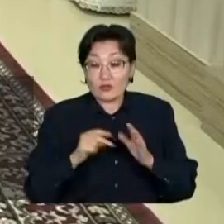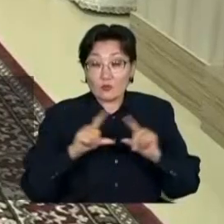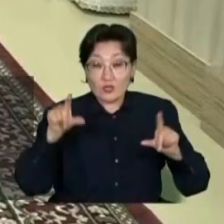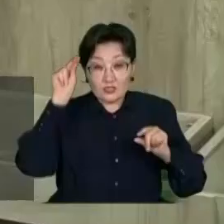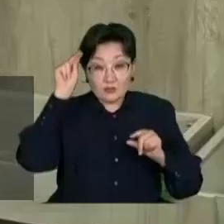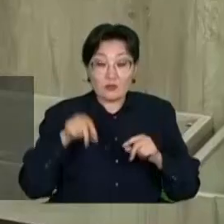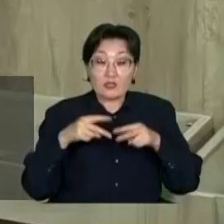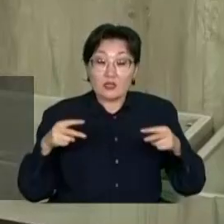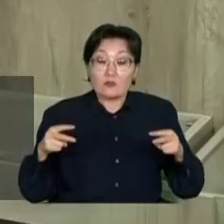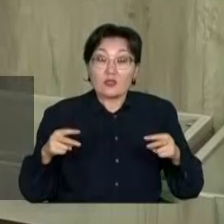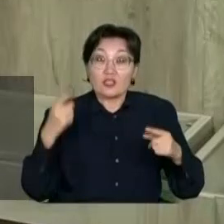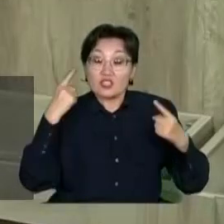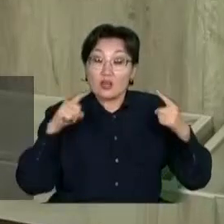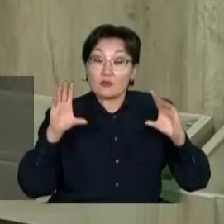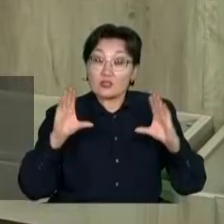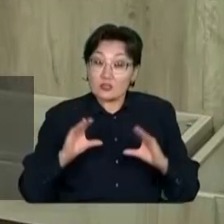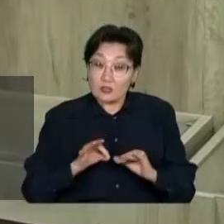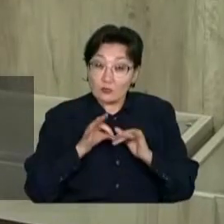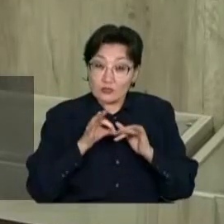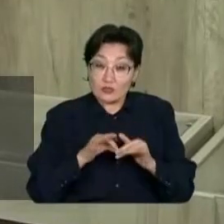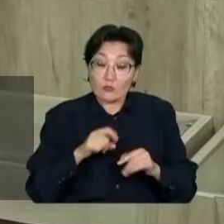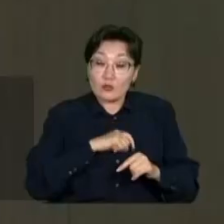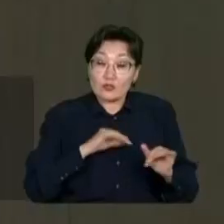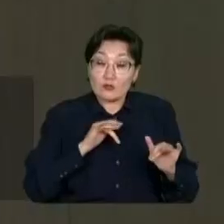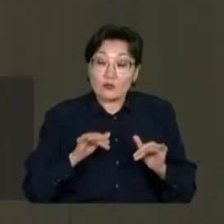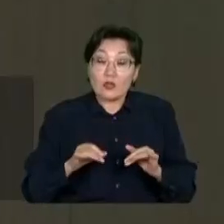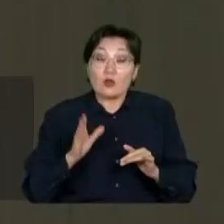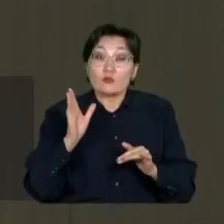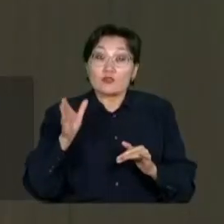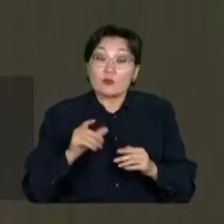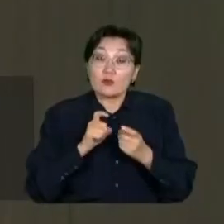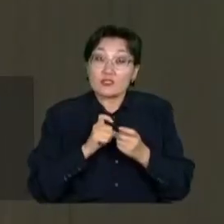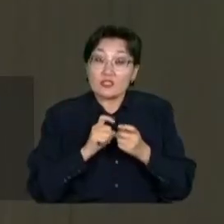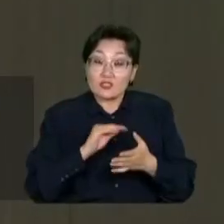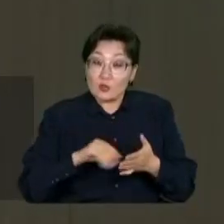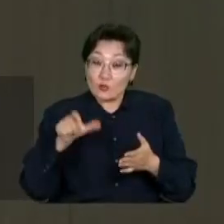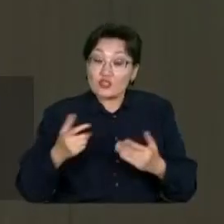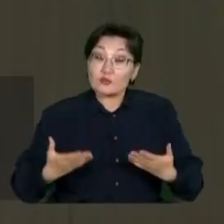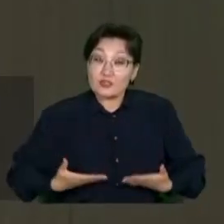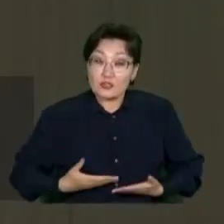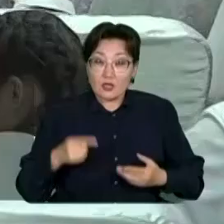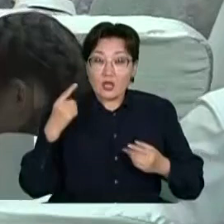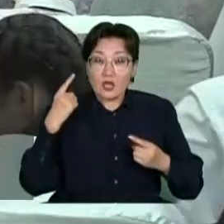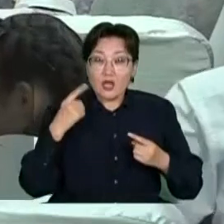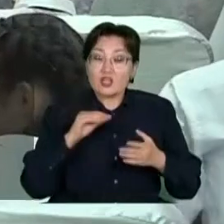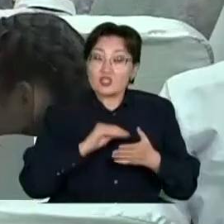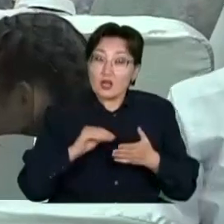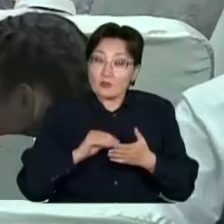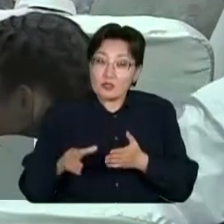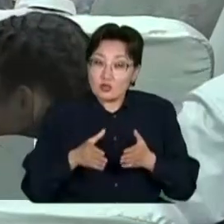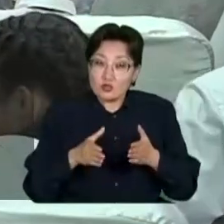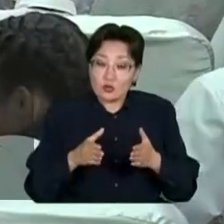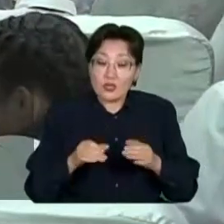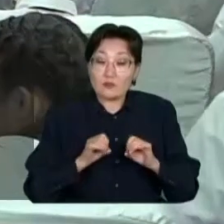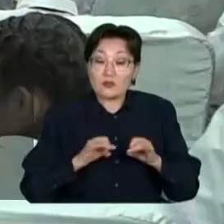мектепте әдеби шығармашылық кеші өтті. Рухани шара кезінде ұлт болашағы үшін күрескен ақынның өмірі мен шығармашылық жолы айтылды. Оқушылар